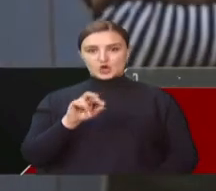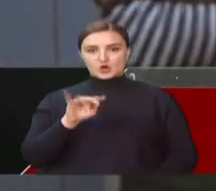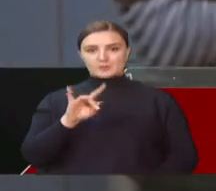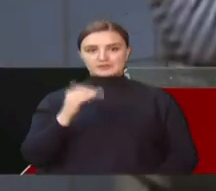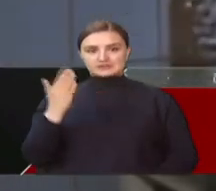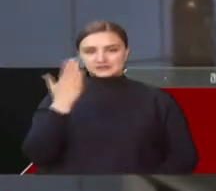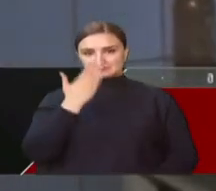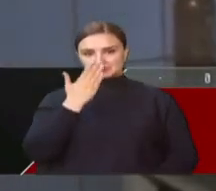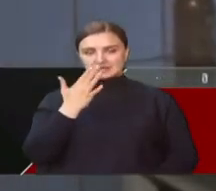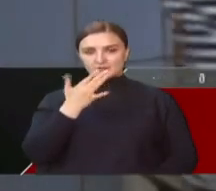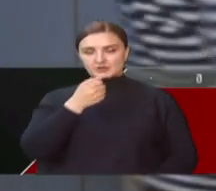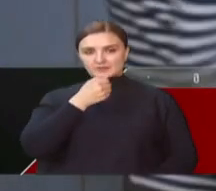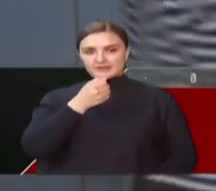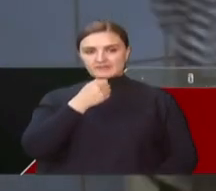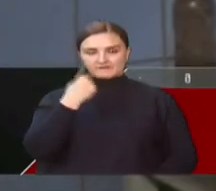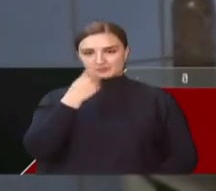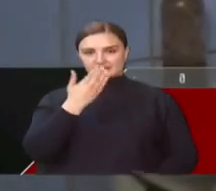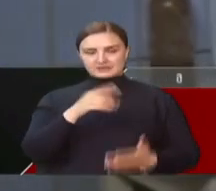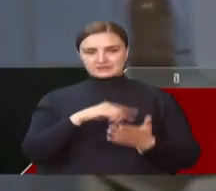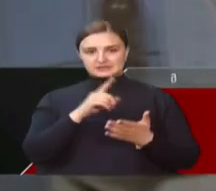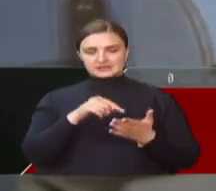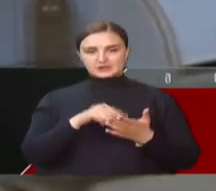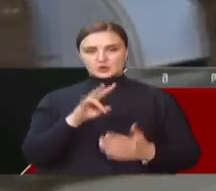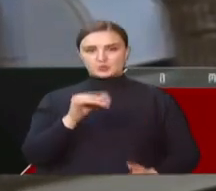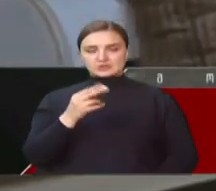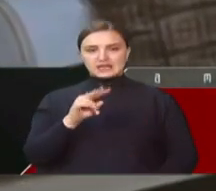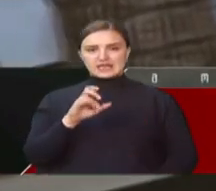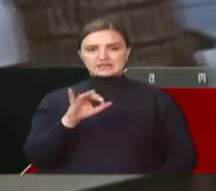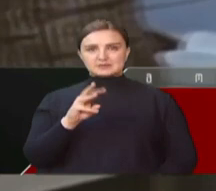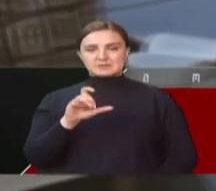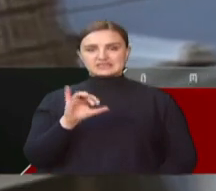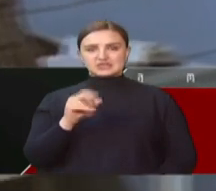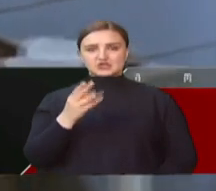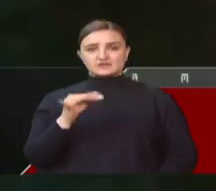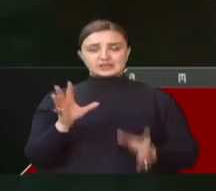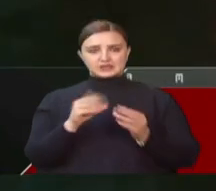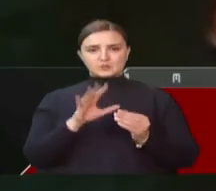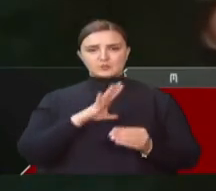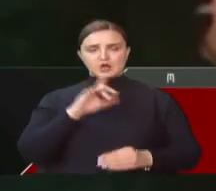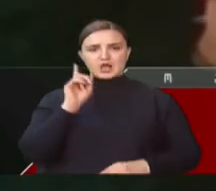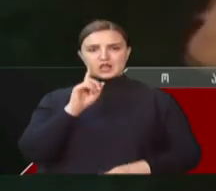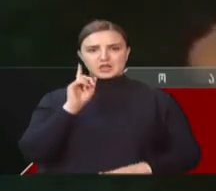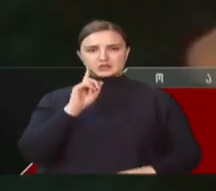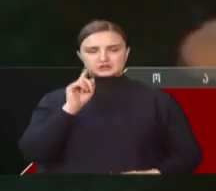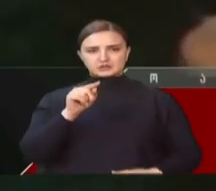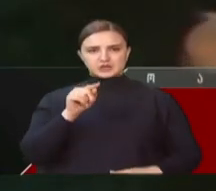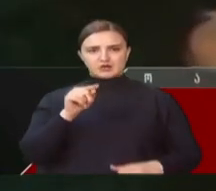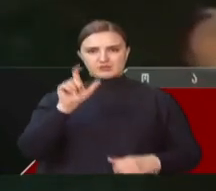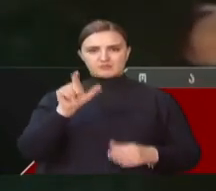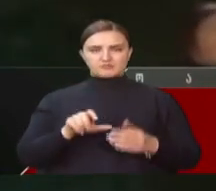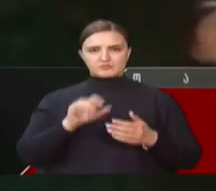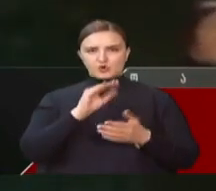ფილმში. რამდენიმე ინტერვიუ პირად საკითხებზე. ნუცა ალექსი მესხიშვილთან ერთად. მერე იყო ახალგაზრდა კომპოზიტორის